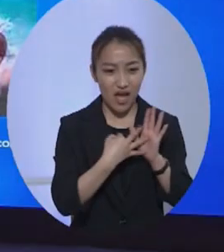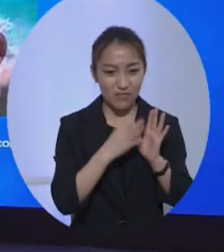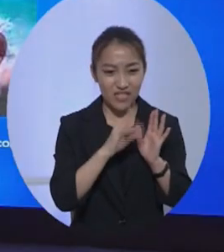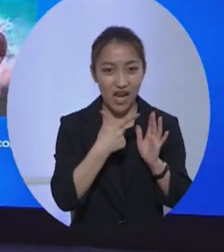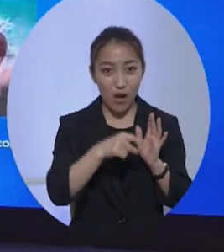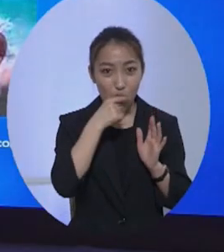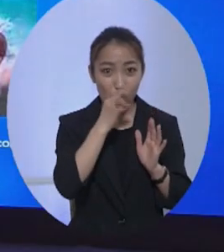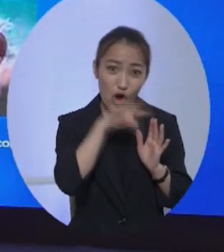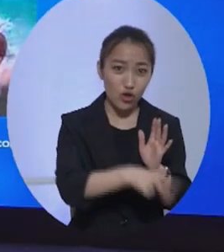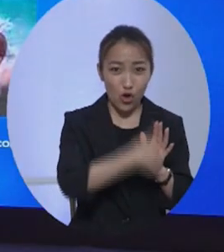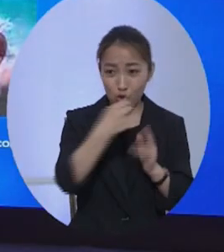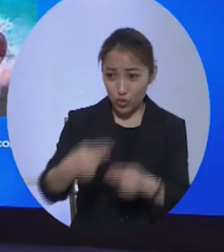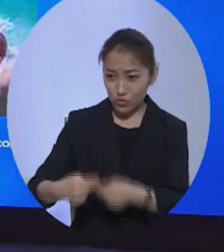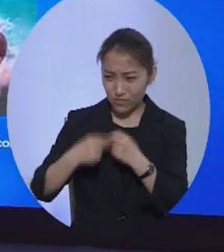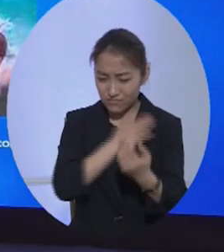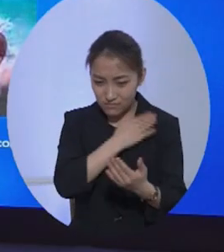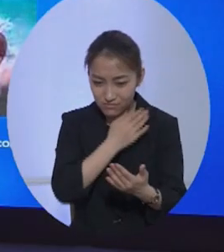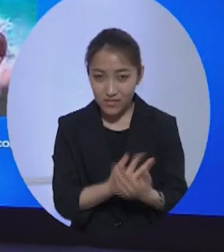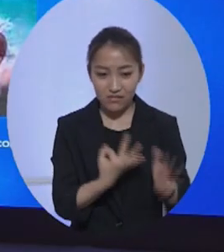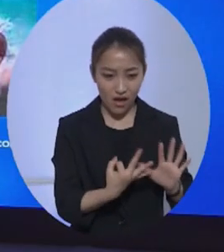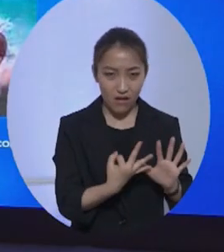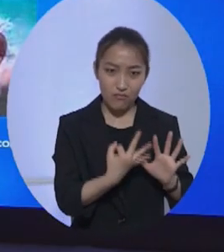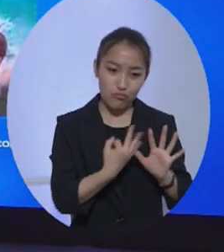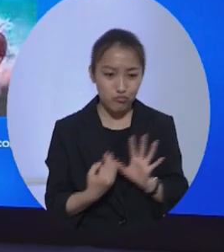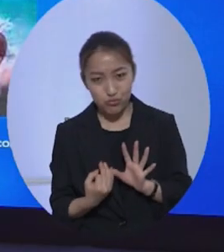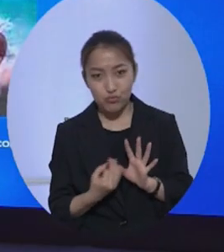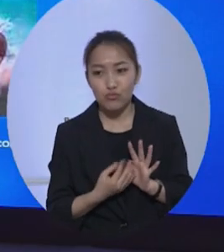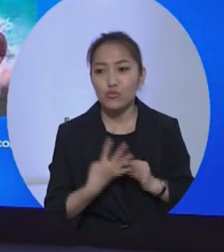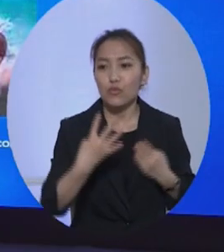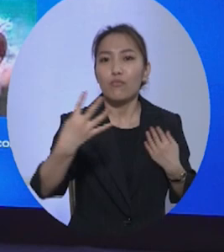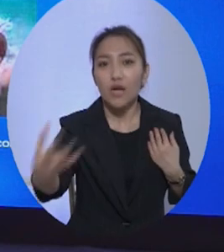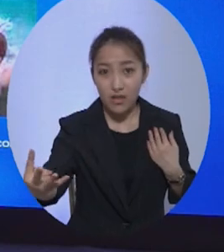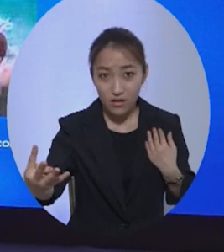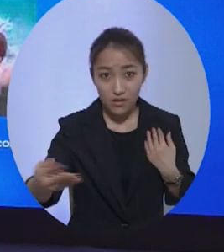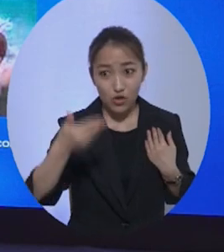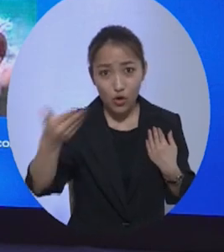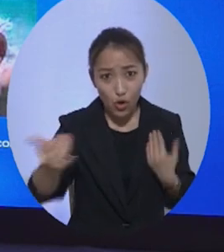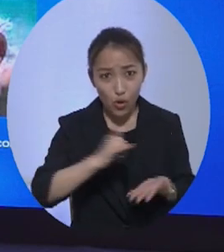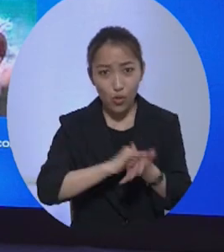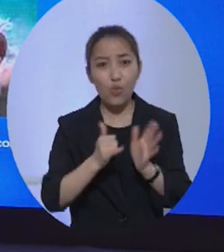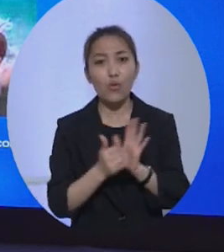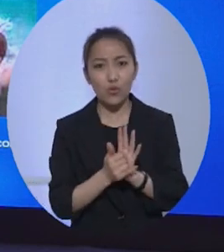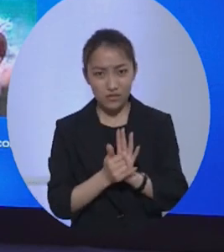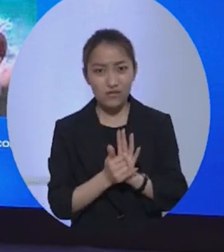шин. Тэ? За ингэхээр бол яаж юм гэхээр бол энэ дотоод ахуй нь ийм их чөлөөтэй гадаа дахуй